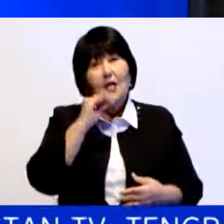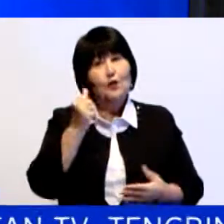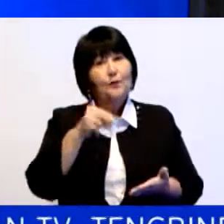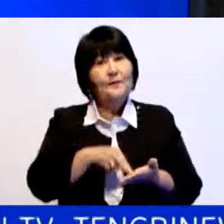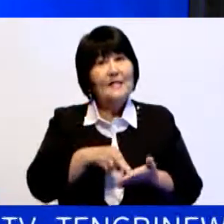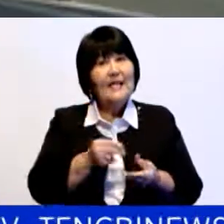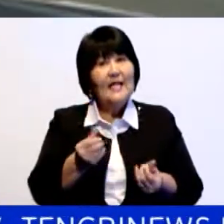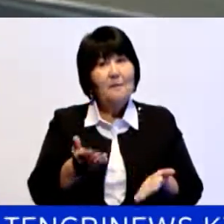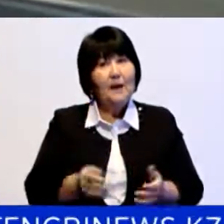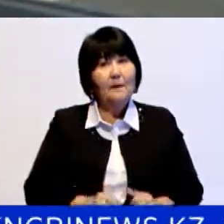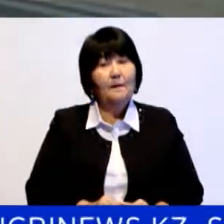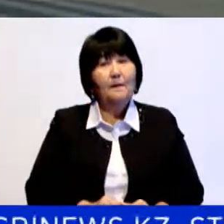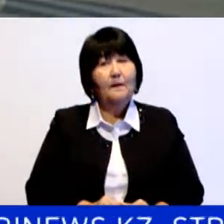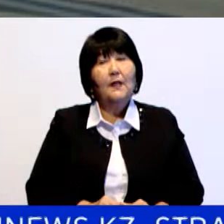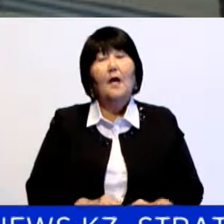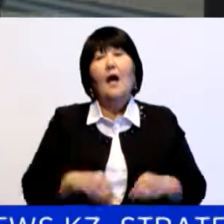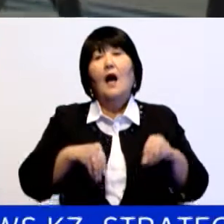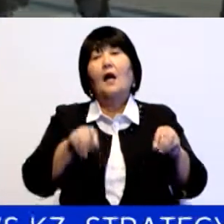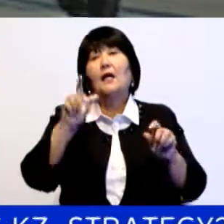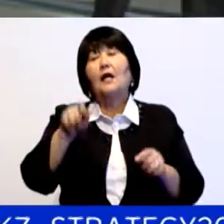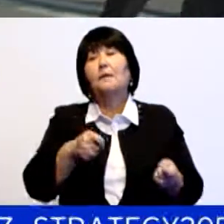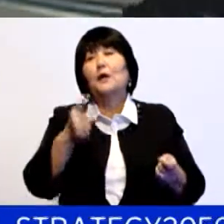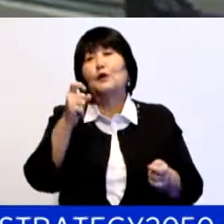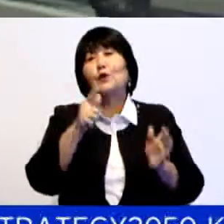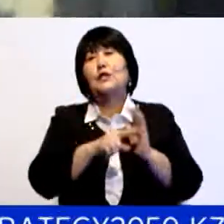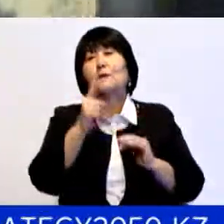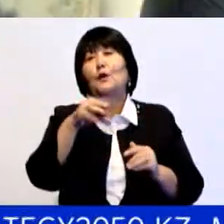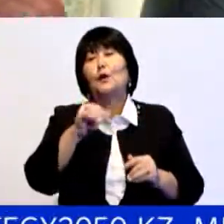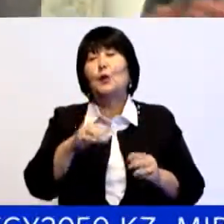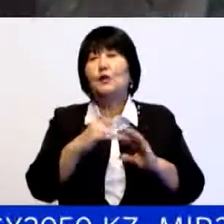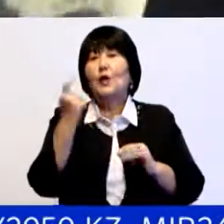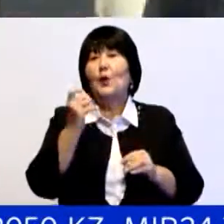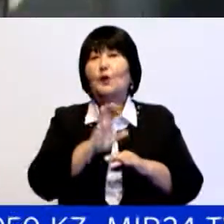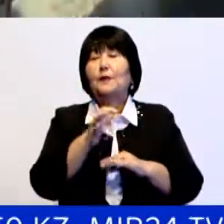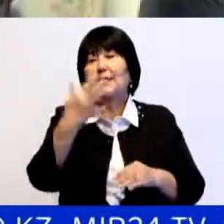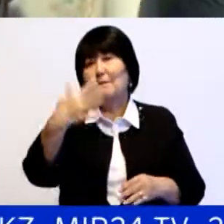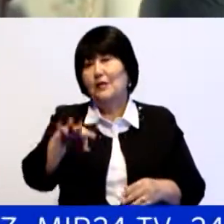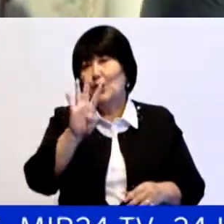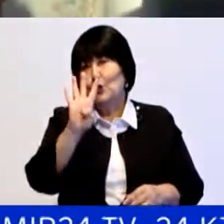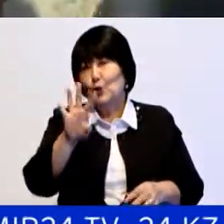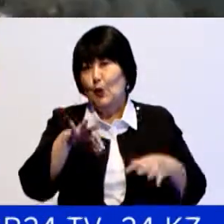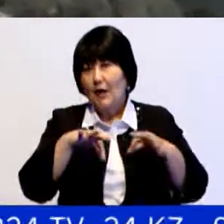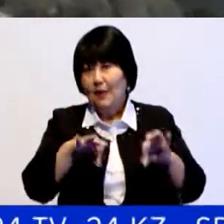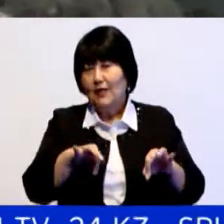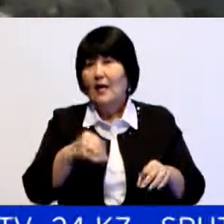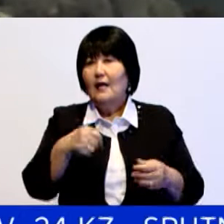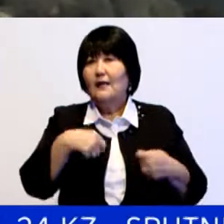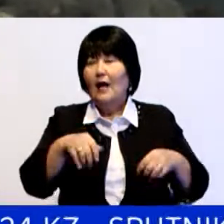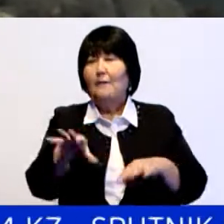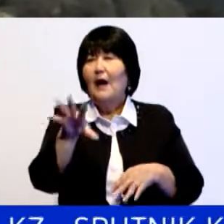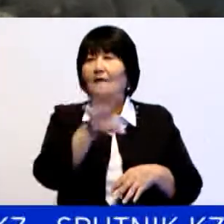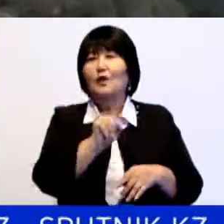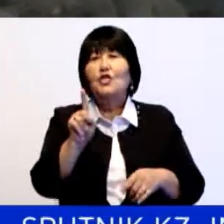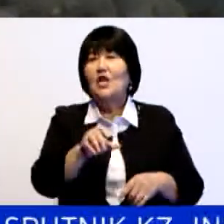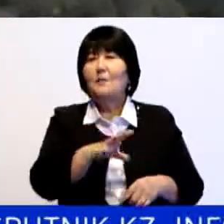ценами аграрии привезли 171 тонну сельхозпродукции на 54 машинах на прилавках все